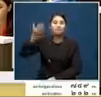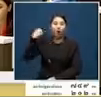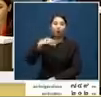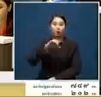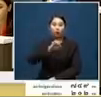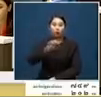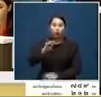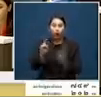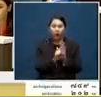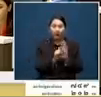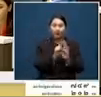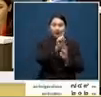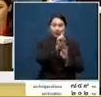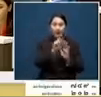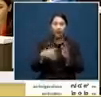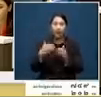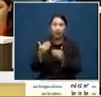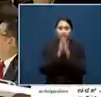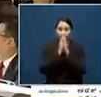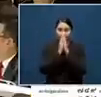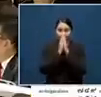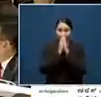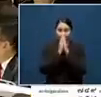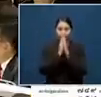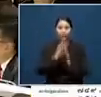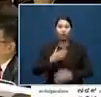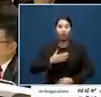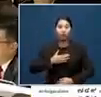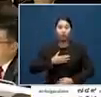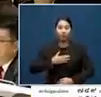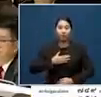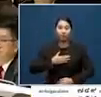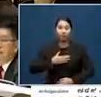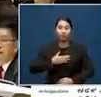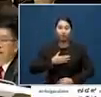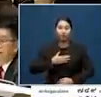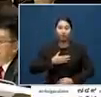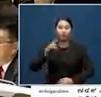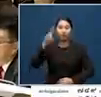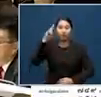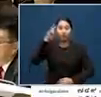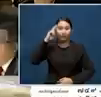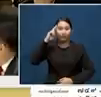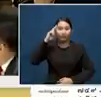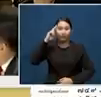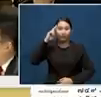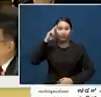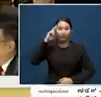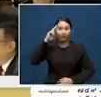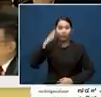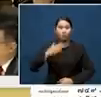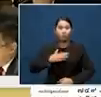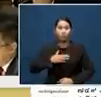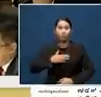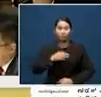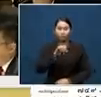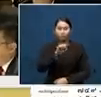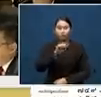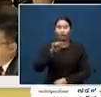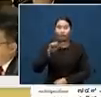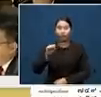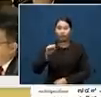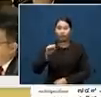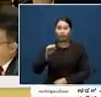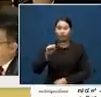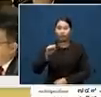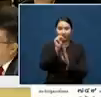าเกิดถ้าคุณอยากจะเสนอรอบ2อ่ะให้เสนอหรือถ้าเกิดคุณยอมให้ผมเสนอบ้างและคุณเป็นร่วมรัฐบาลนะฮะ